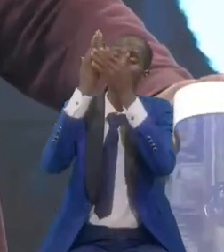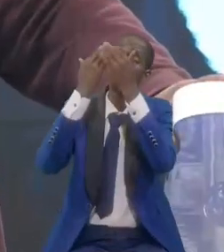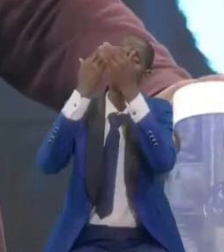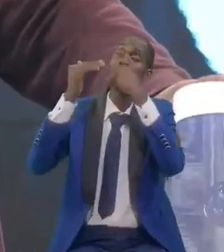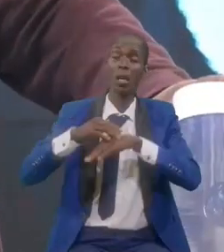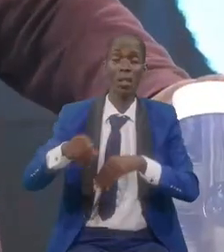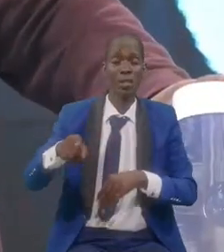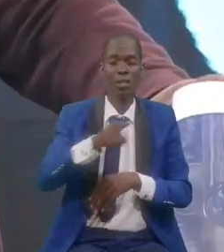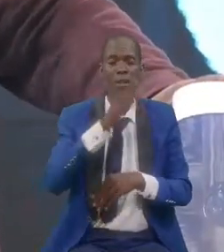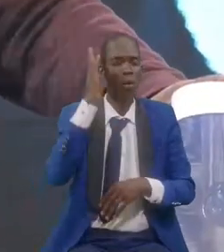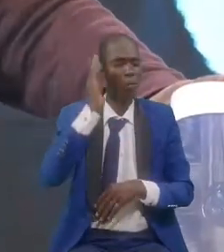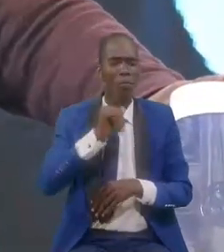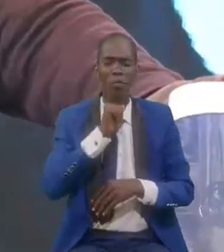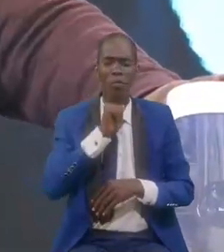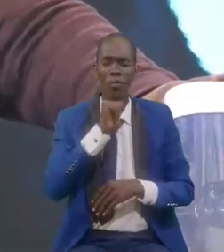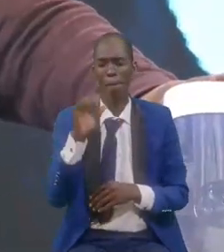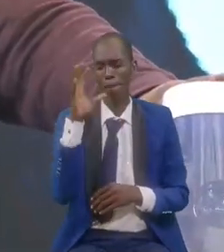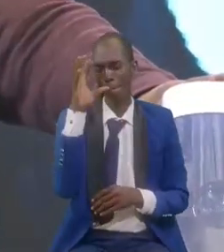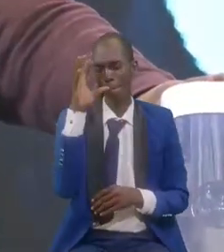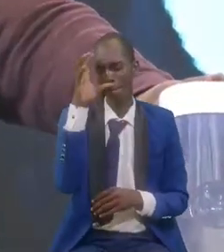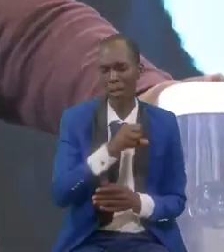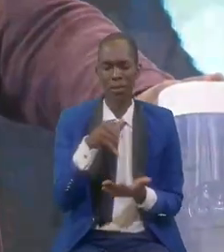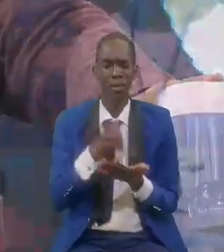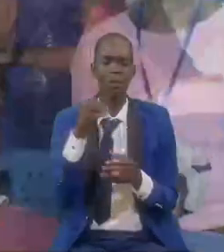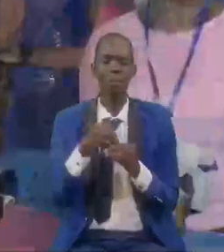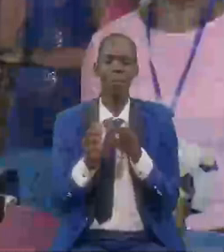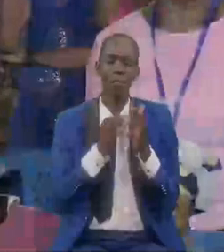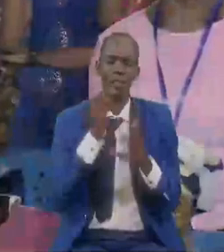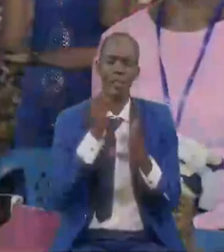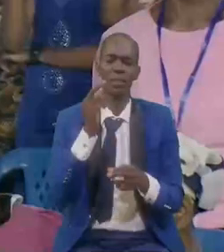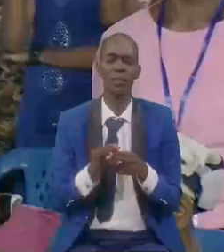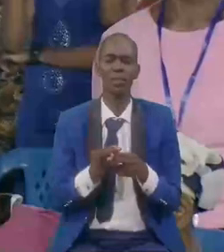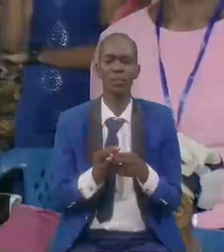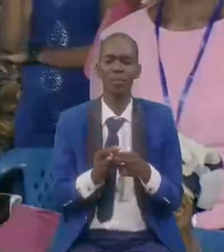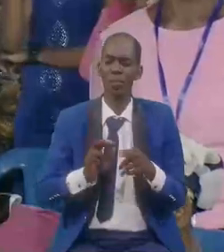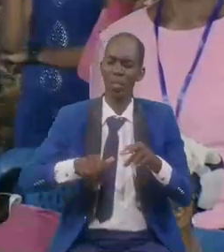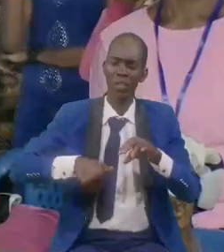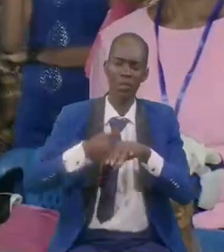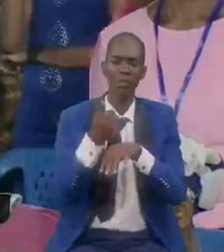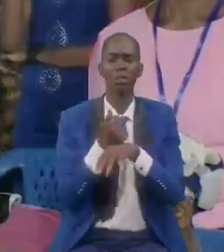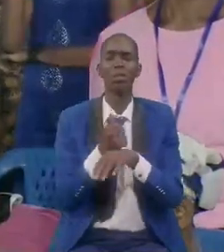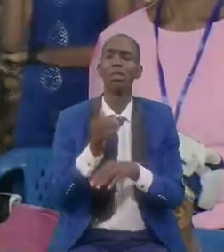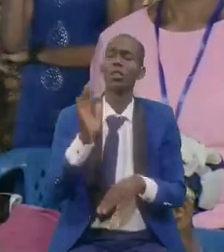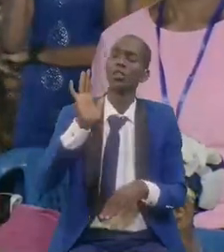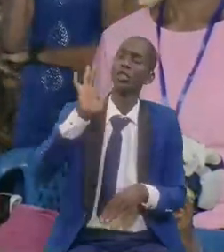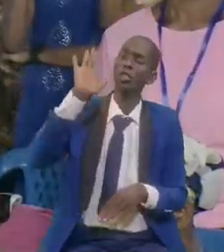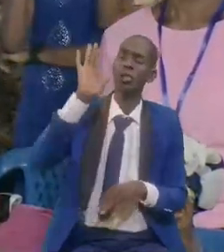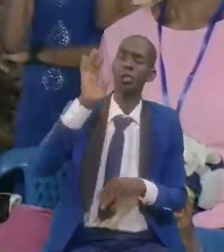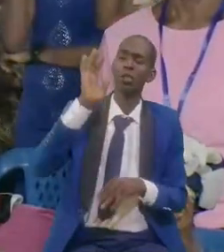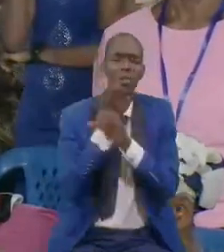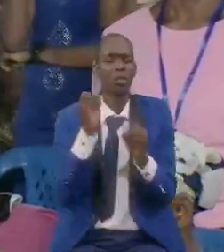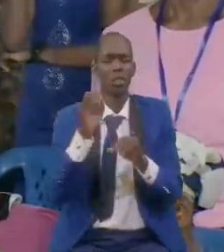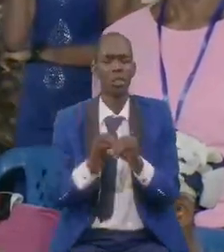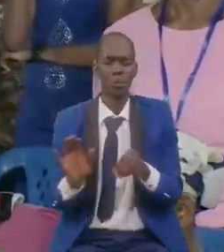ne rateront pas cela. Ils ne perdront pas cela au nom de Jésus. Confirme le salut dans